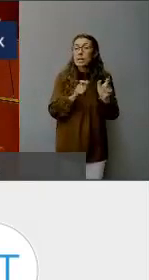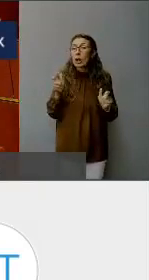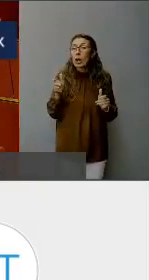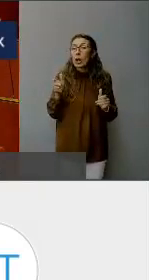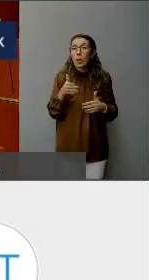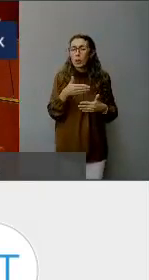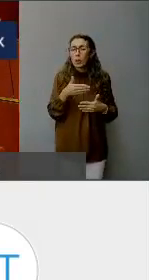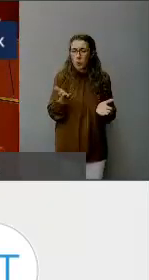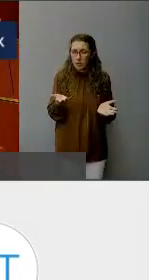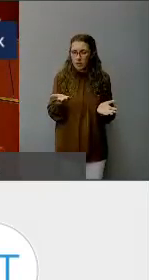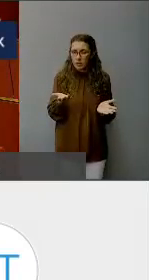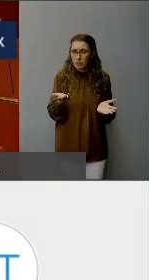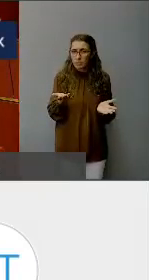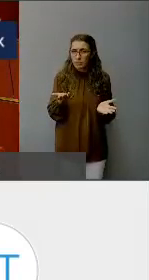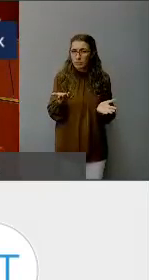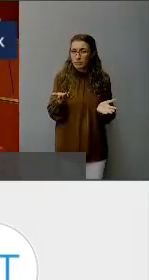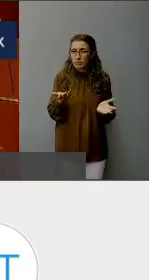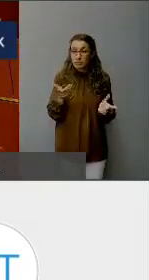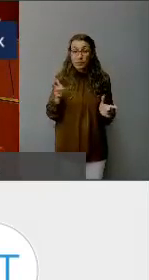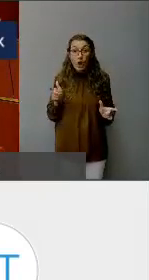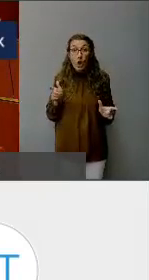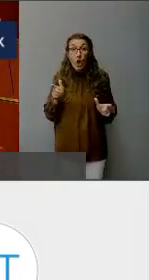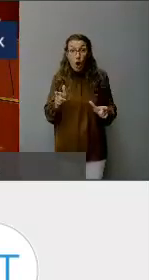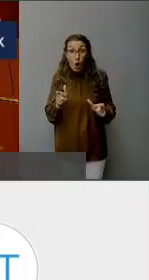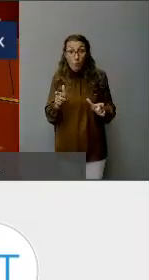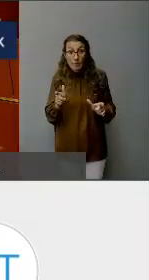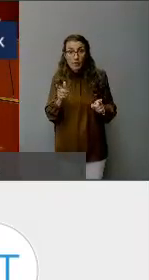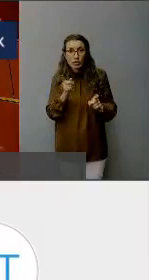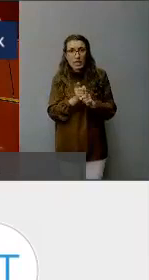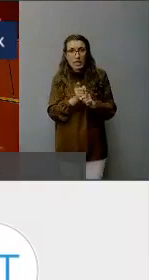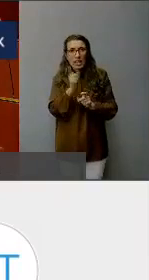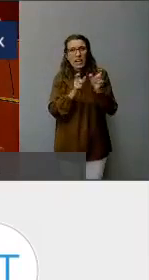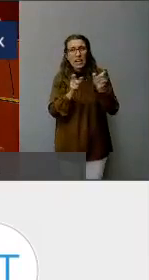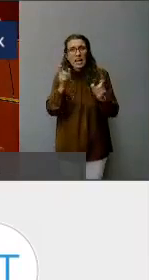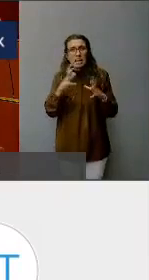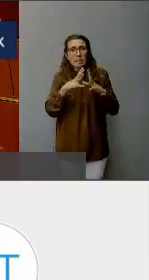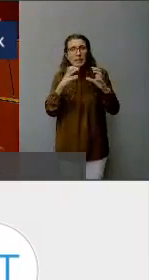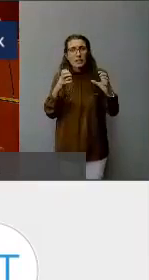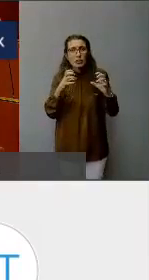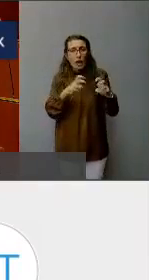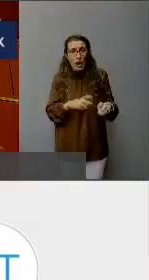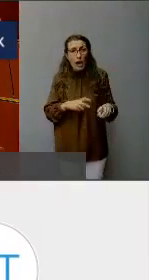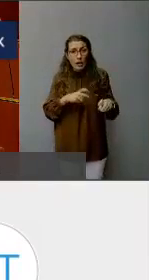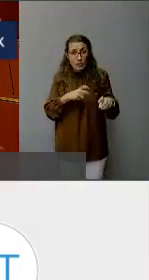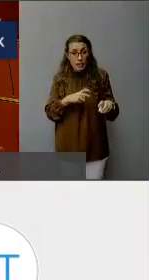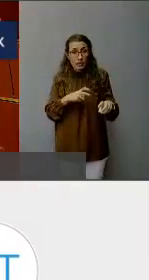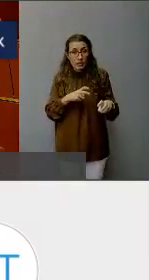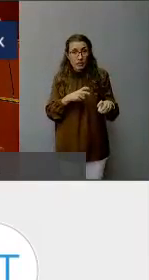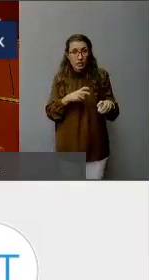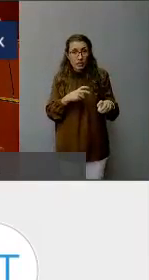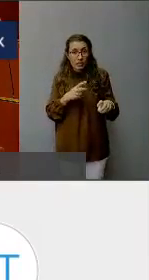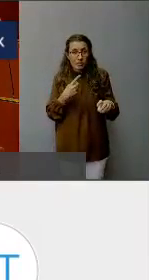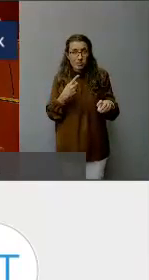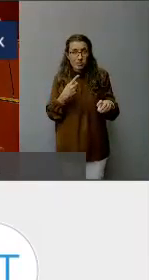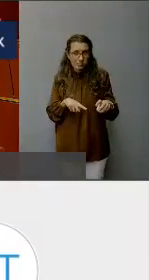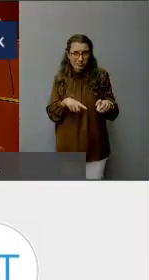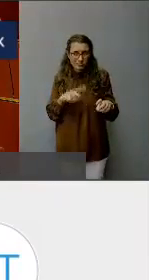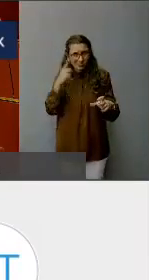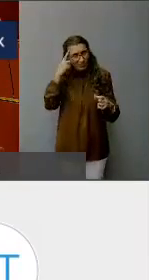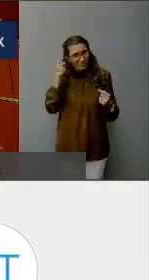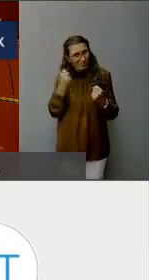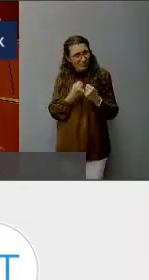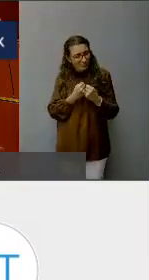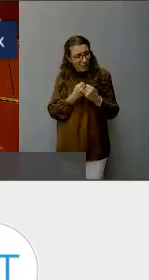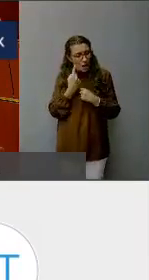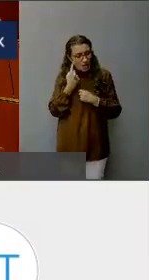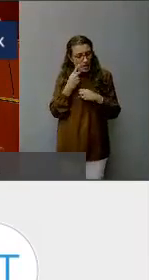onde non c'è più l'obbligo delle lastre imprenditore agricolo e questo per esempio temono perché se davvero si vuole sviluppare l'agricoltura ci sono